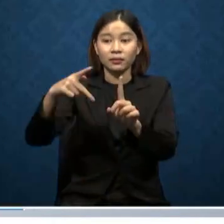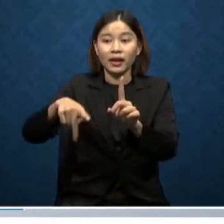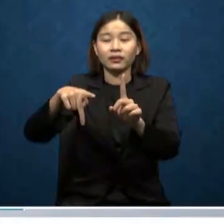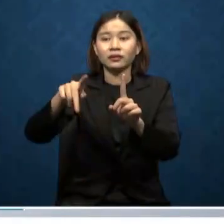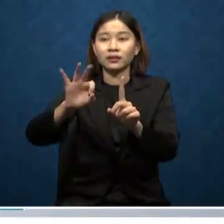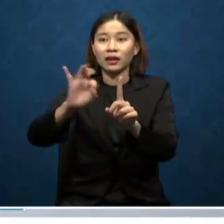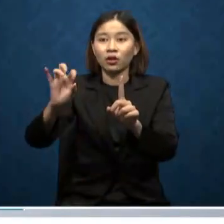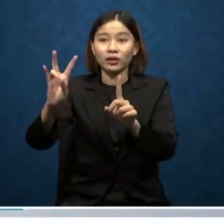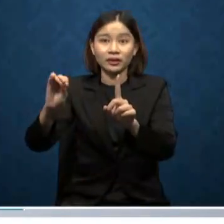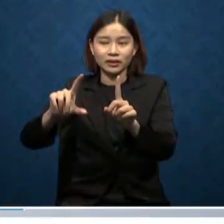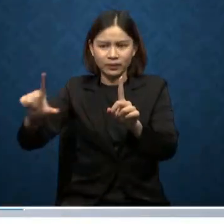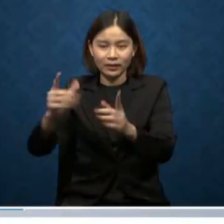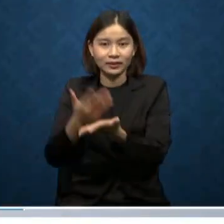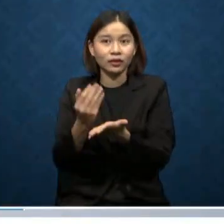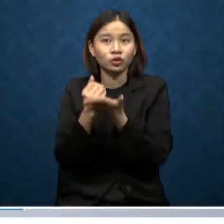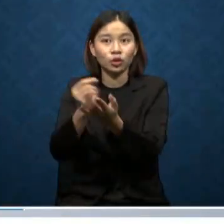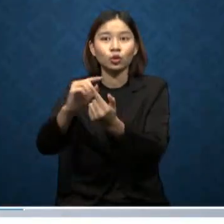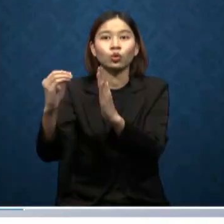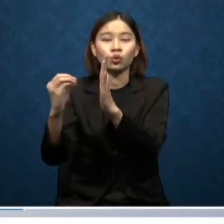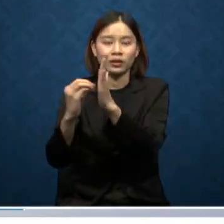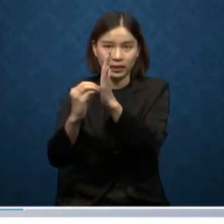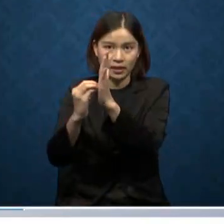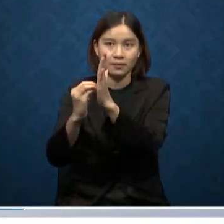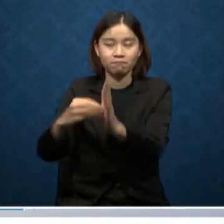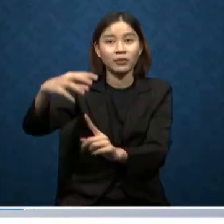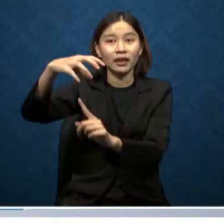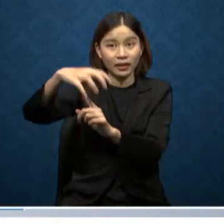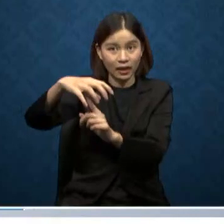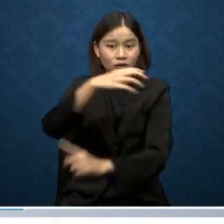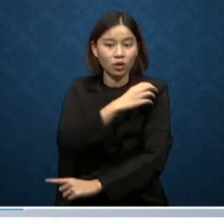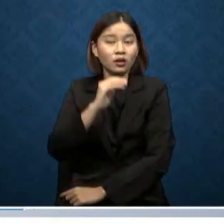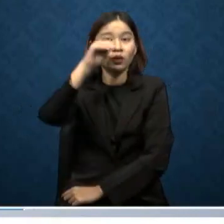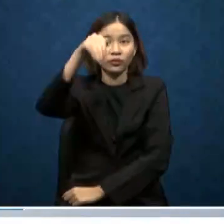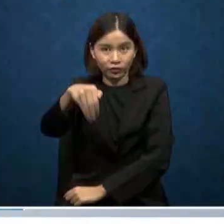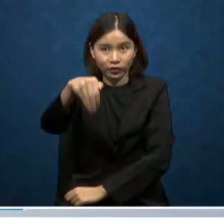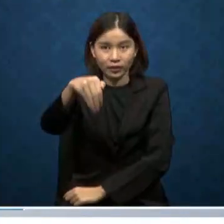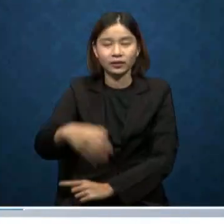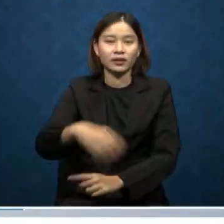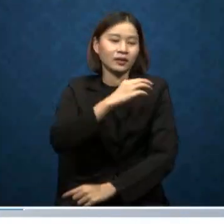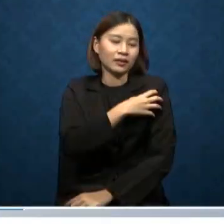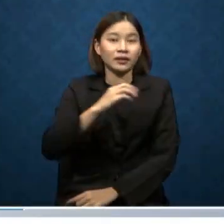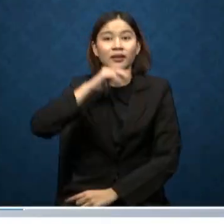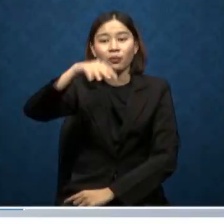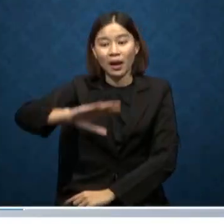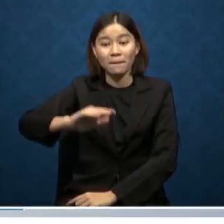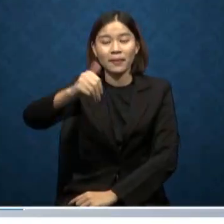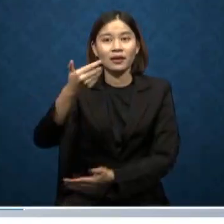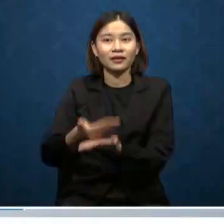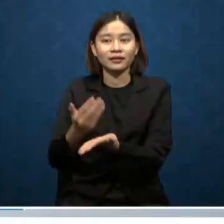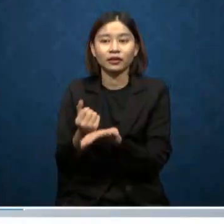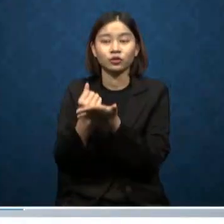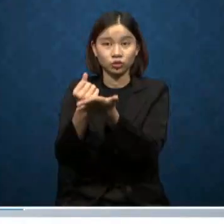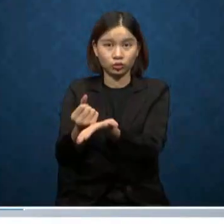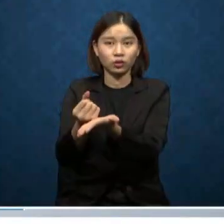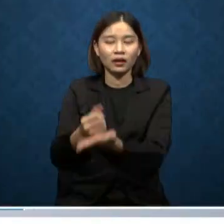สิบลานบาท เป็นการชดเชยให้กักงเทพมหานคอนเมืพัทยา เทศบลนาคอน และเทศบาลเมืองอัั้เปนกชดเชยบางส่วน